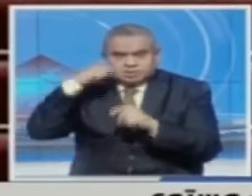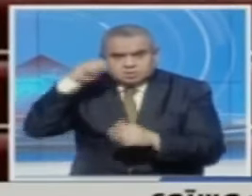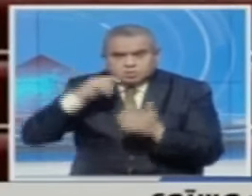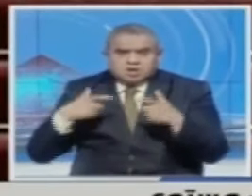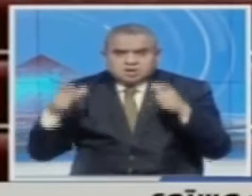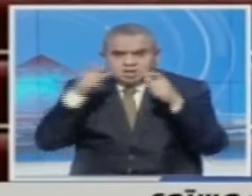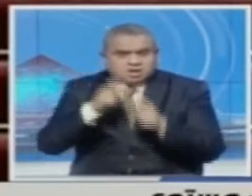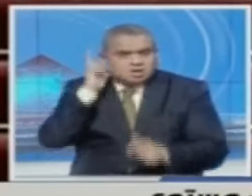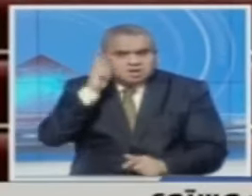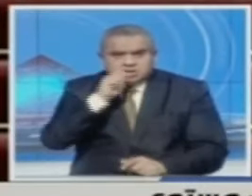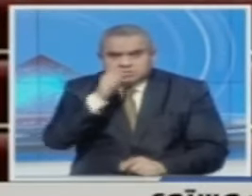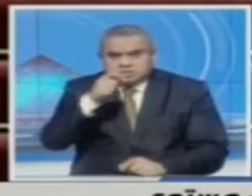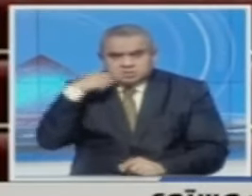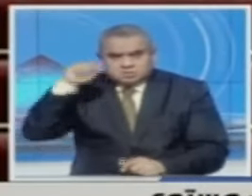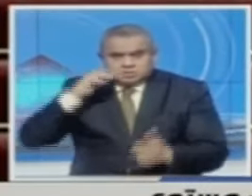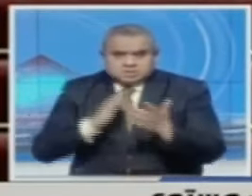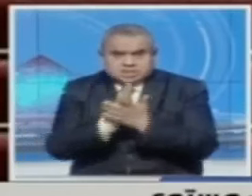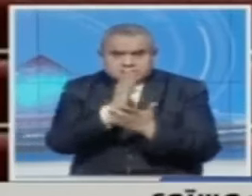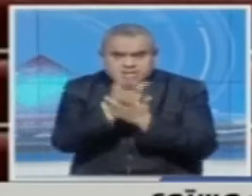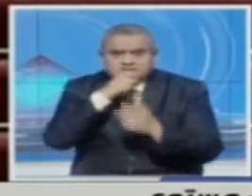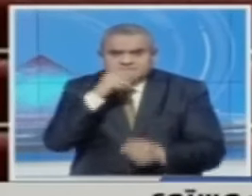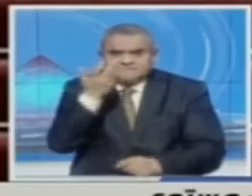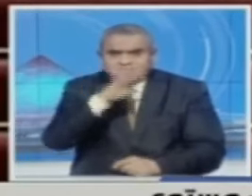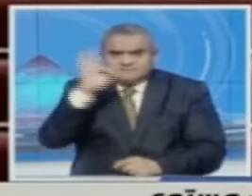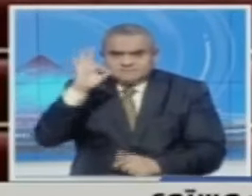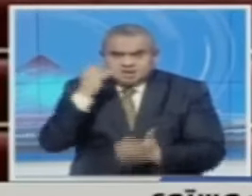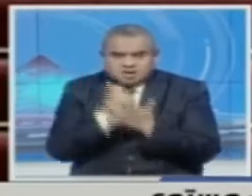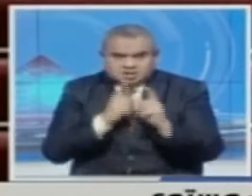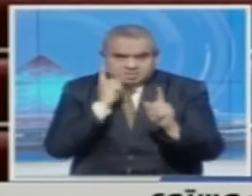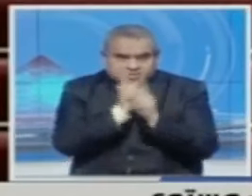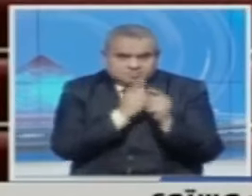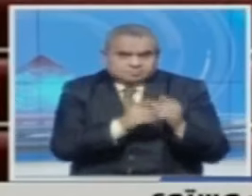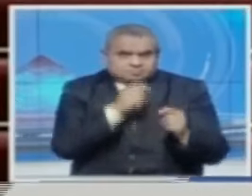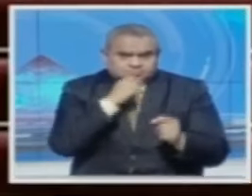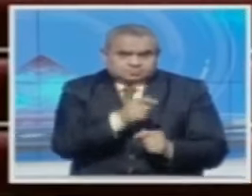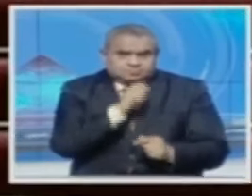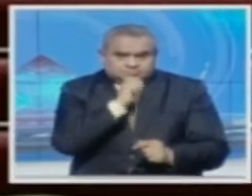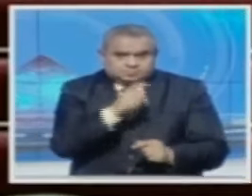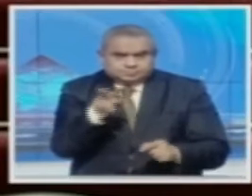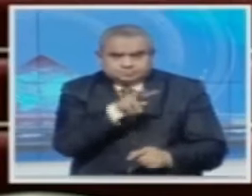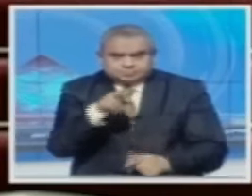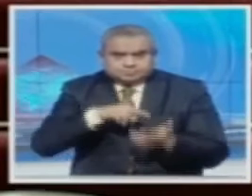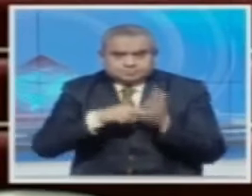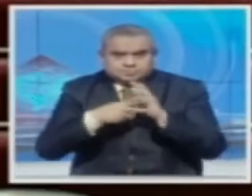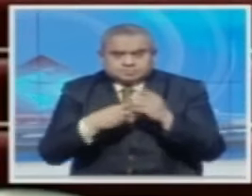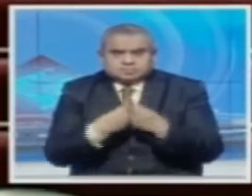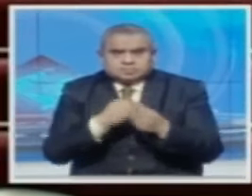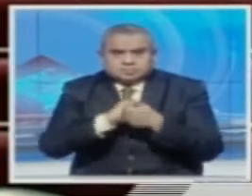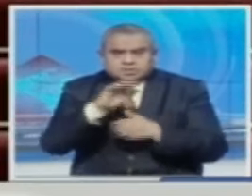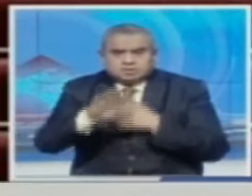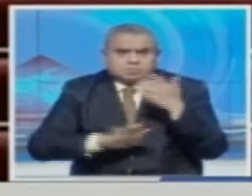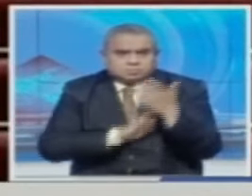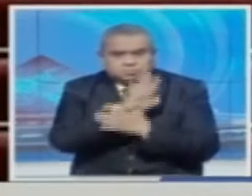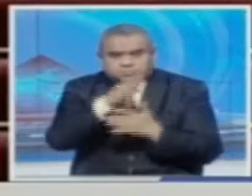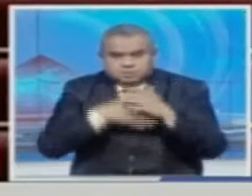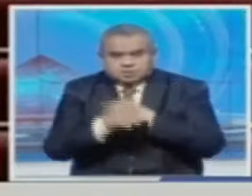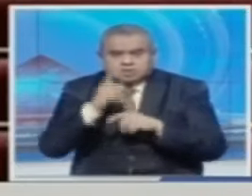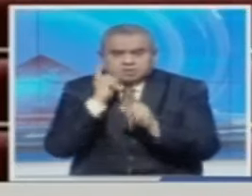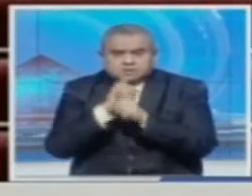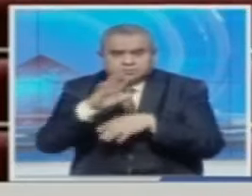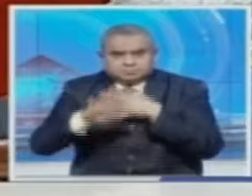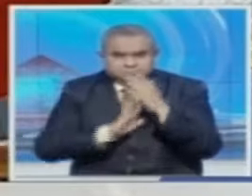مصر سامح شكري مع نظيرته الفرنسية كاثرين كولونا، حيث أكد الجانبان تعاونهما لتجاوز الأزمة بأقل الخسائر